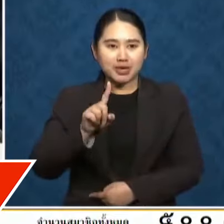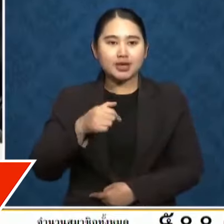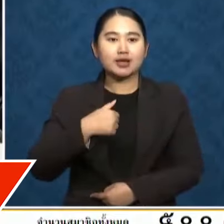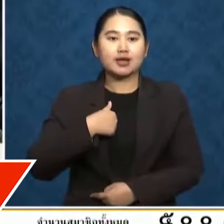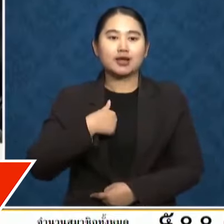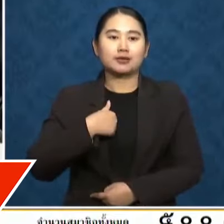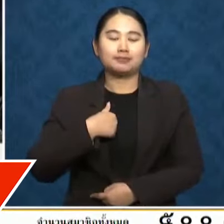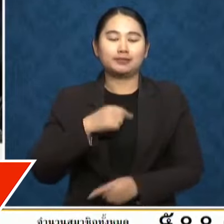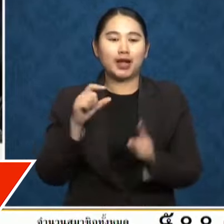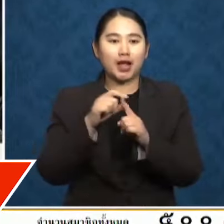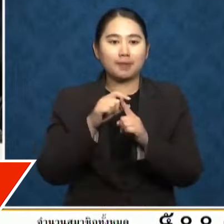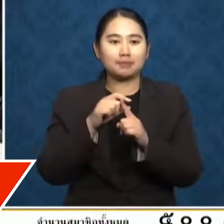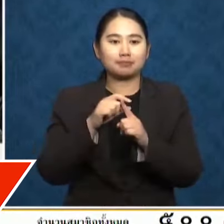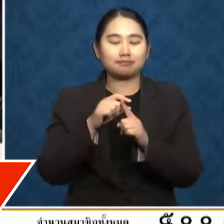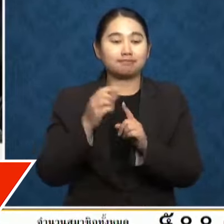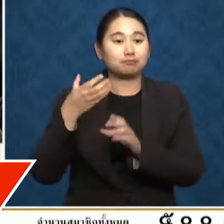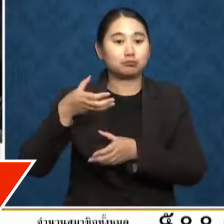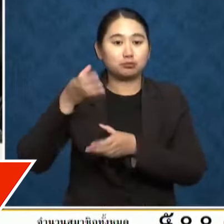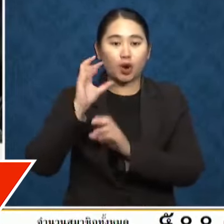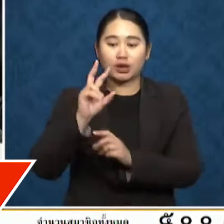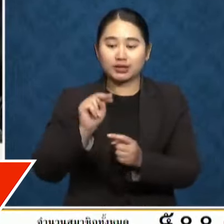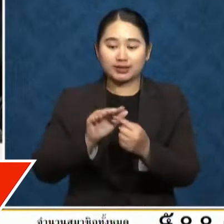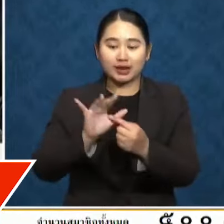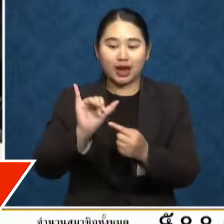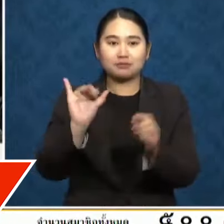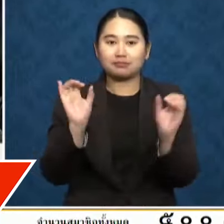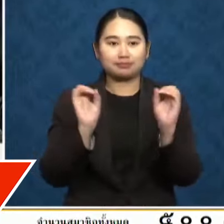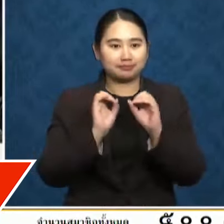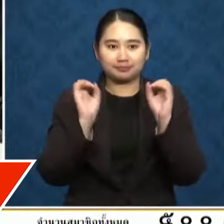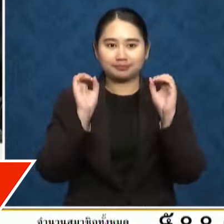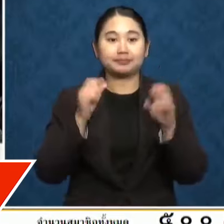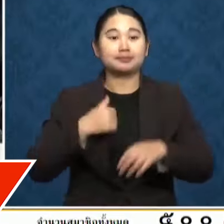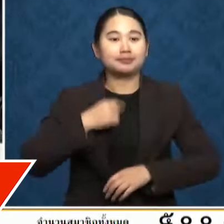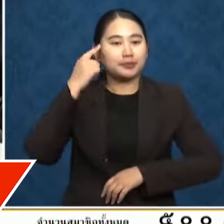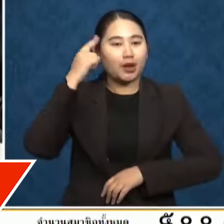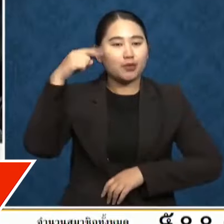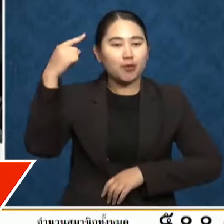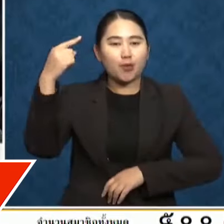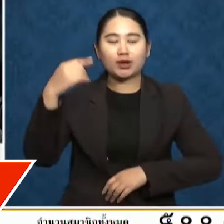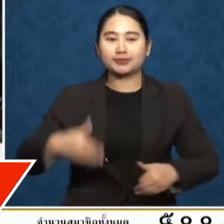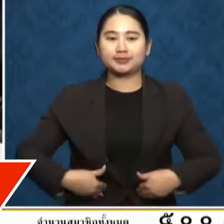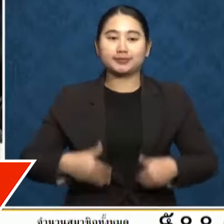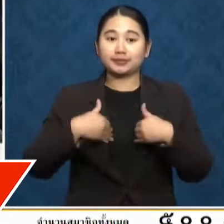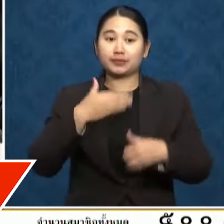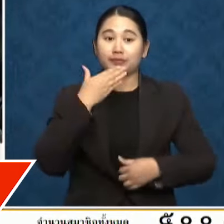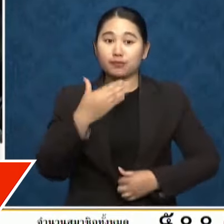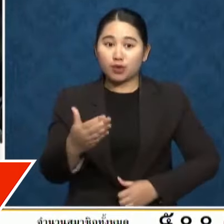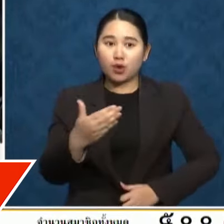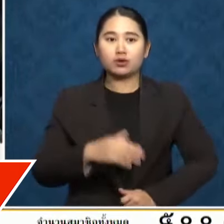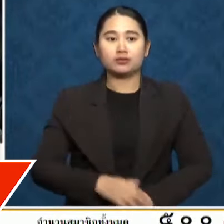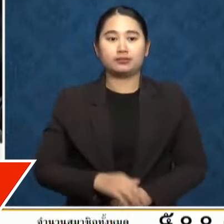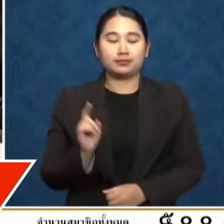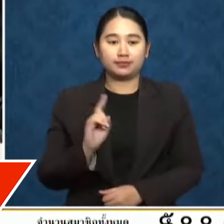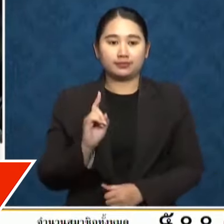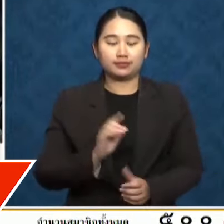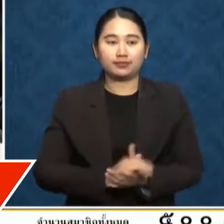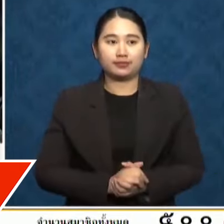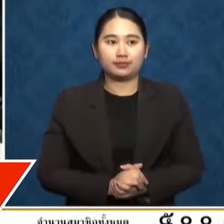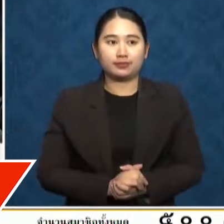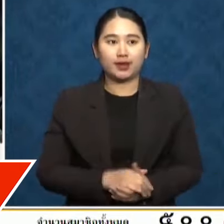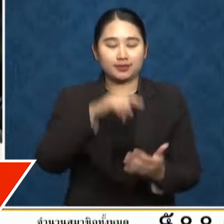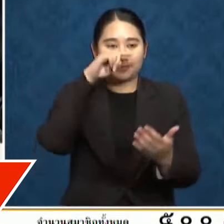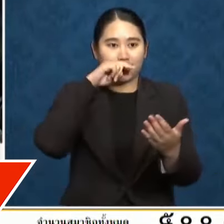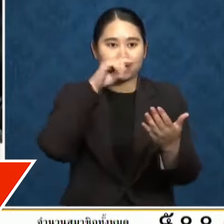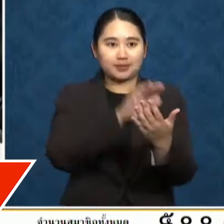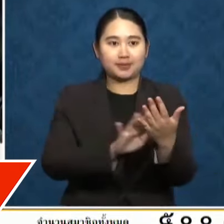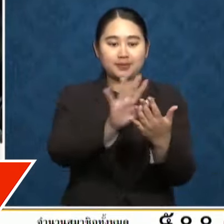ไม่เคยถวนคำวานายสักครั้งดิฉันฝันมาตลอดชีวิตที่จะให้ประเท